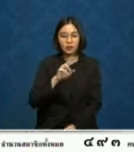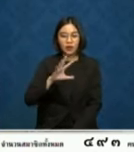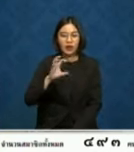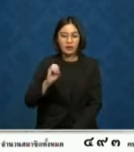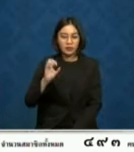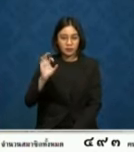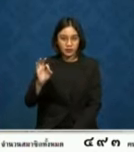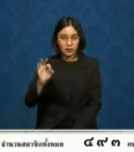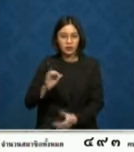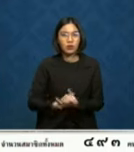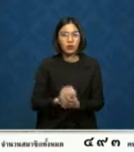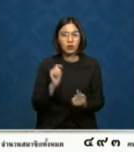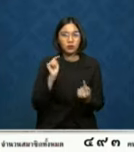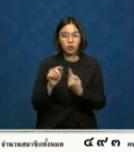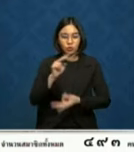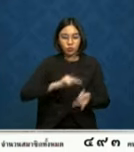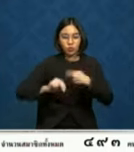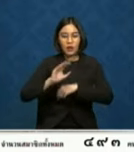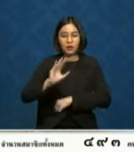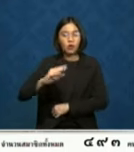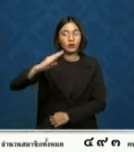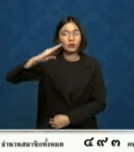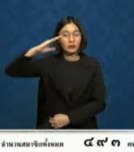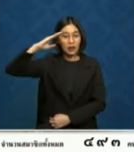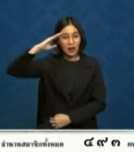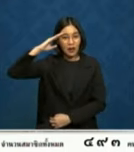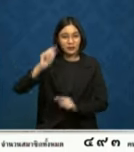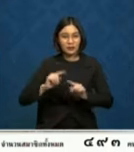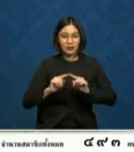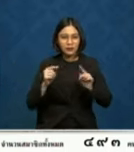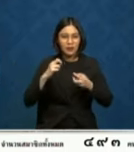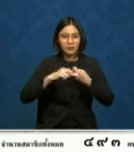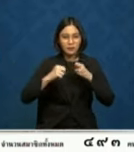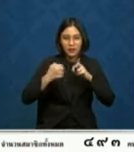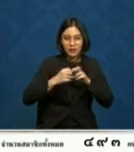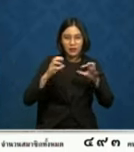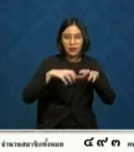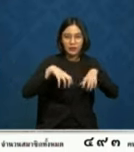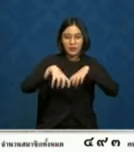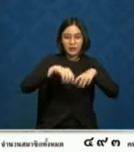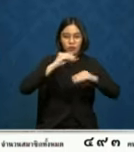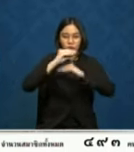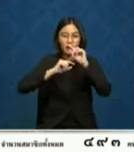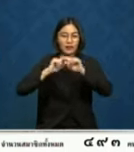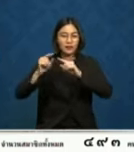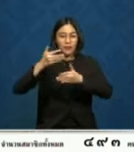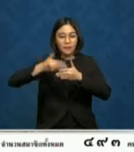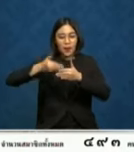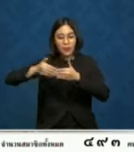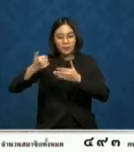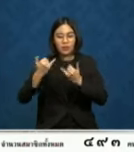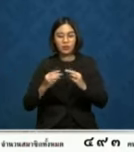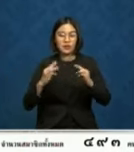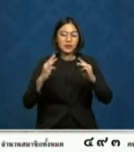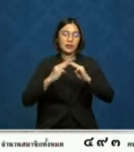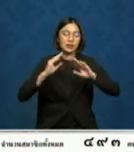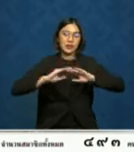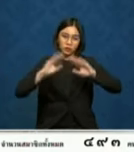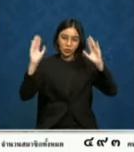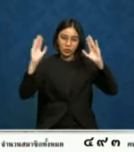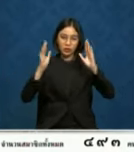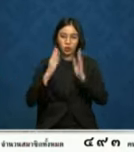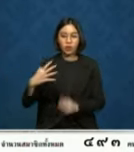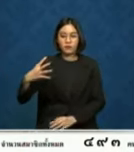2559ภายใต้การดูแลของกองทัพบกแต่กลับมีปัญหาด้านการบริหารโครงการจนต้องยกเลิกสัญญาจ้างผู้รับ